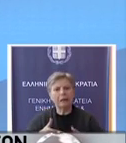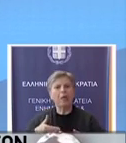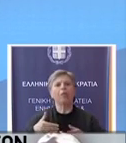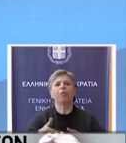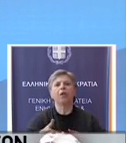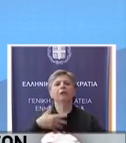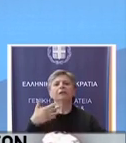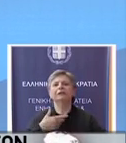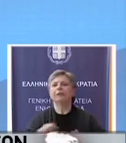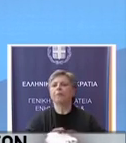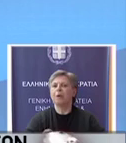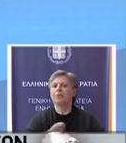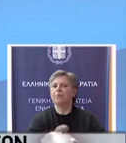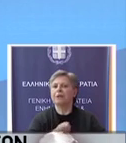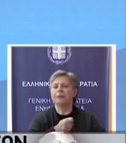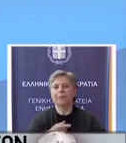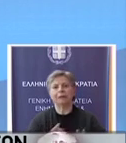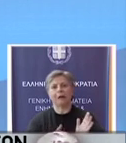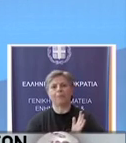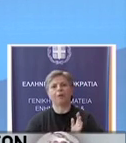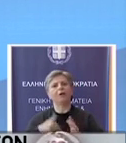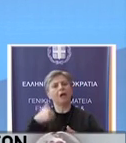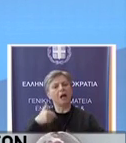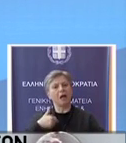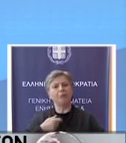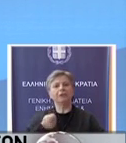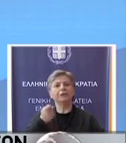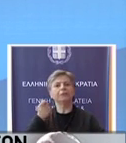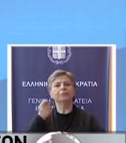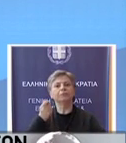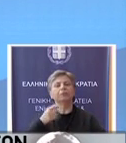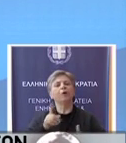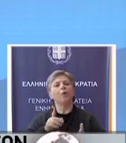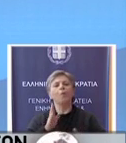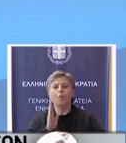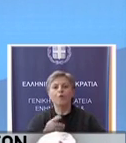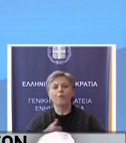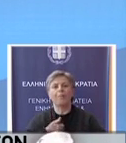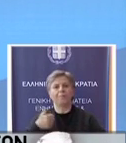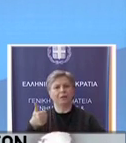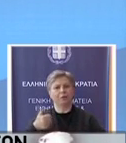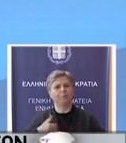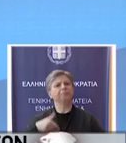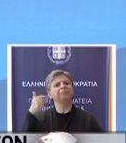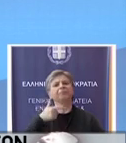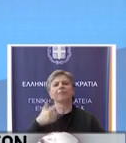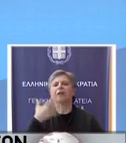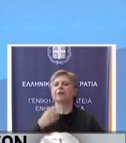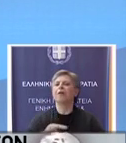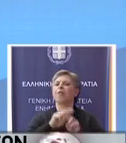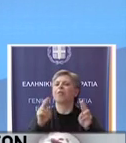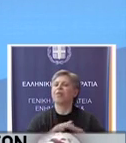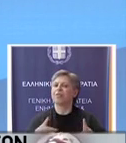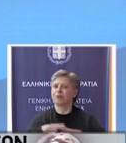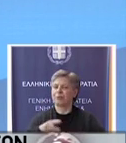πλέον το χρέος βιώσιμο. Σε αυτό το πλαίσιο κινούνται και οι χθεσινές δηλώσεις RISE εκ μέρους του Διεθνούς Νομισματικού Ταμείου.